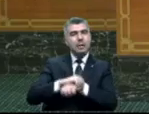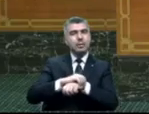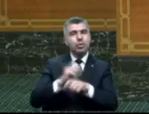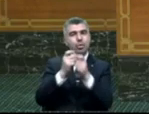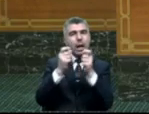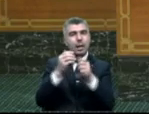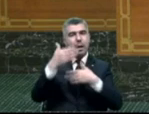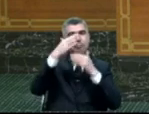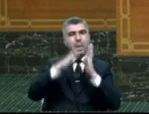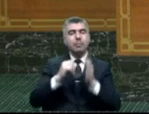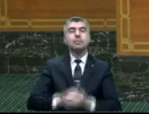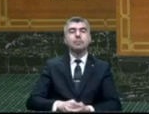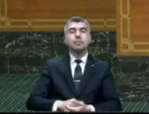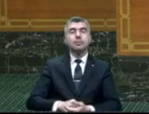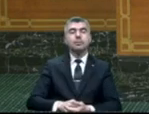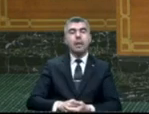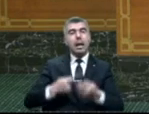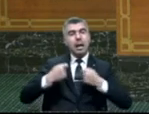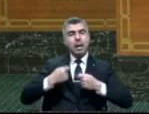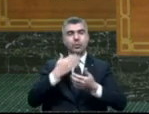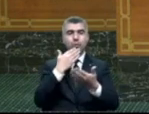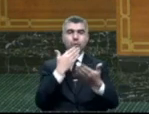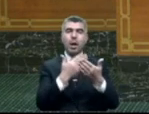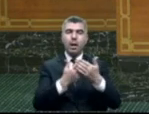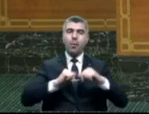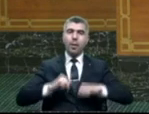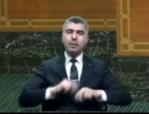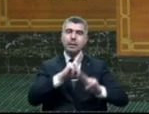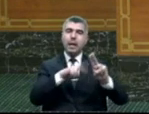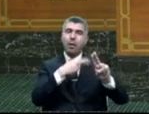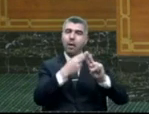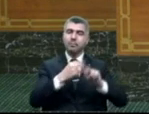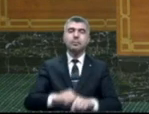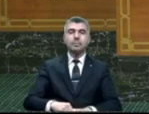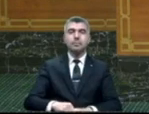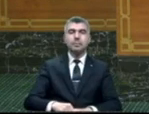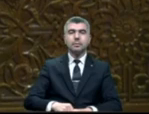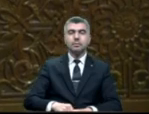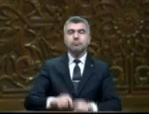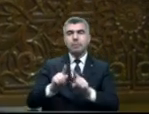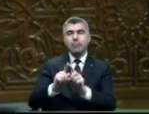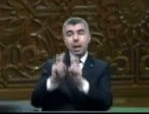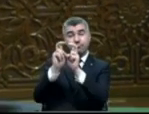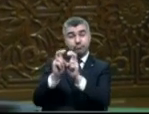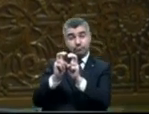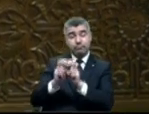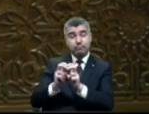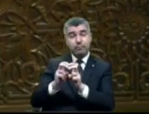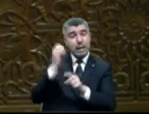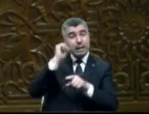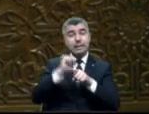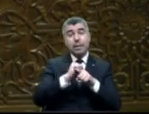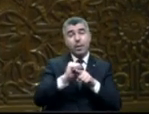تفضل. سيد الرئيس، أشكركم السيد الوزير على جوابكم. لا شك أن ضعف تكوين رأس المال